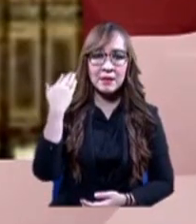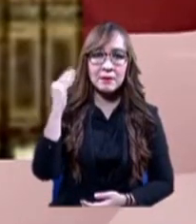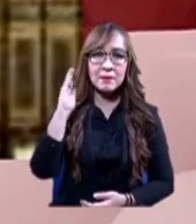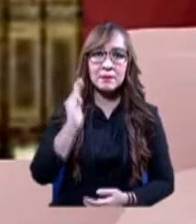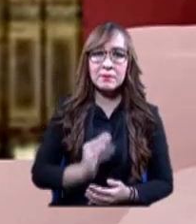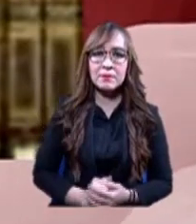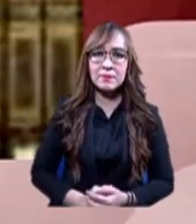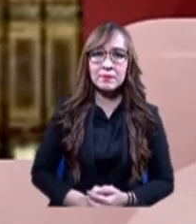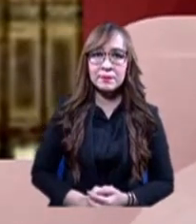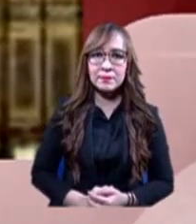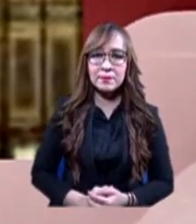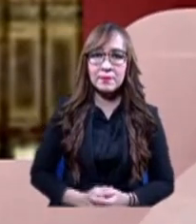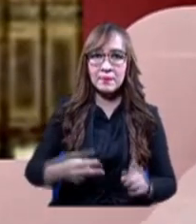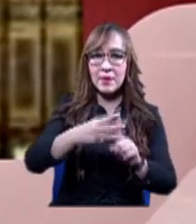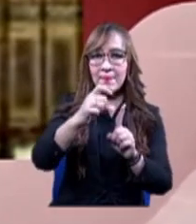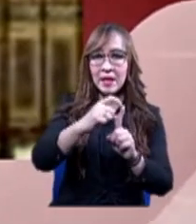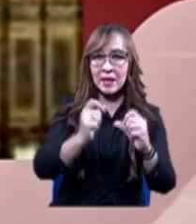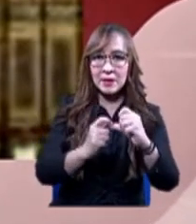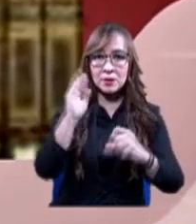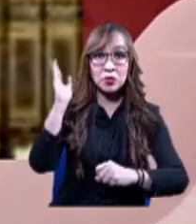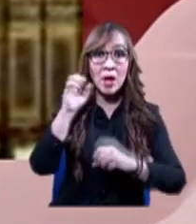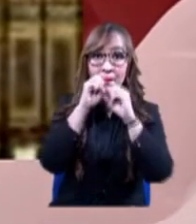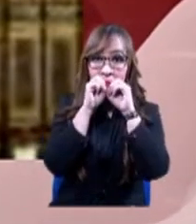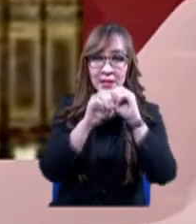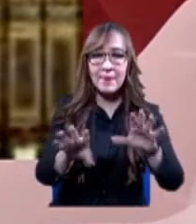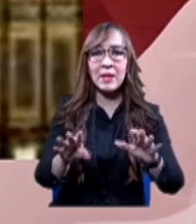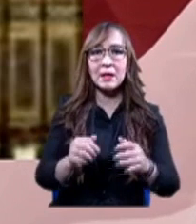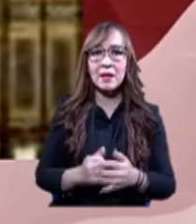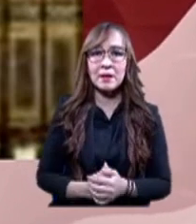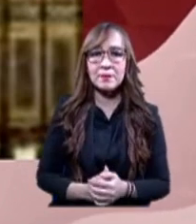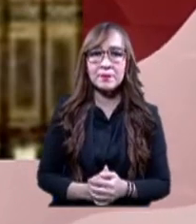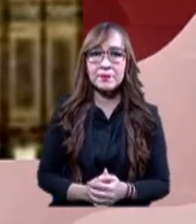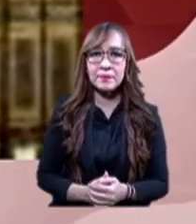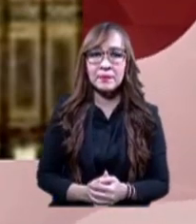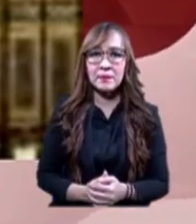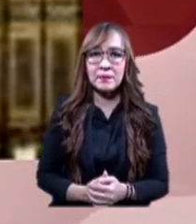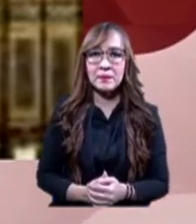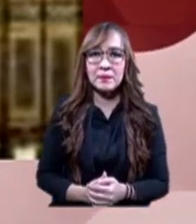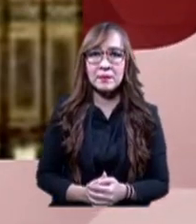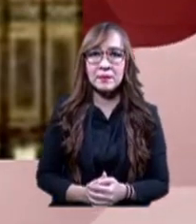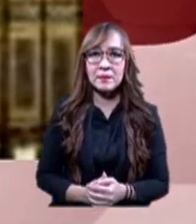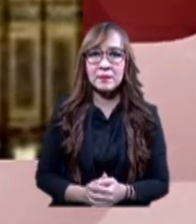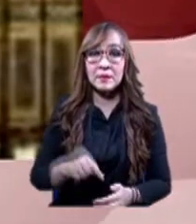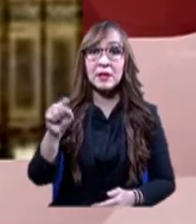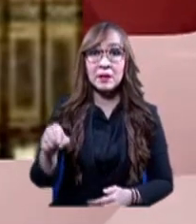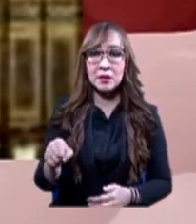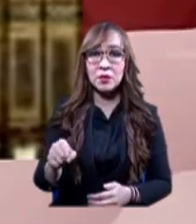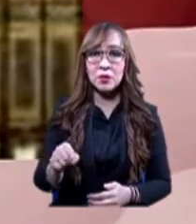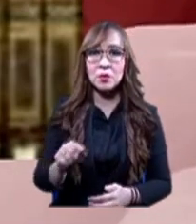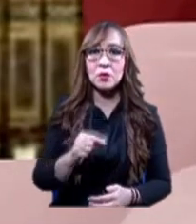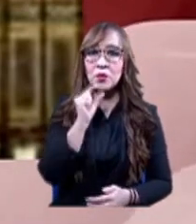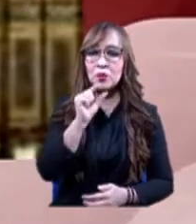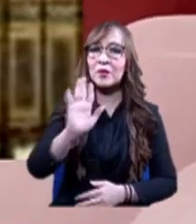disampaikan oleh BPS tentunya merupakan gambaran kita ke depan. Ya.